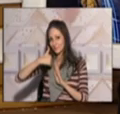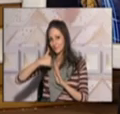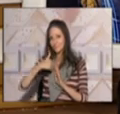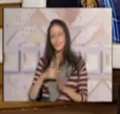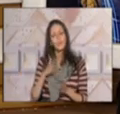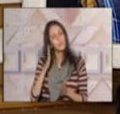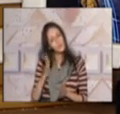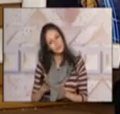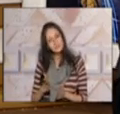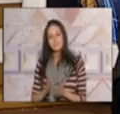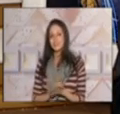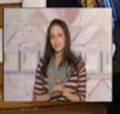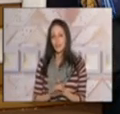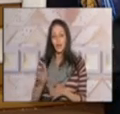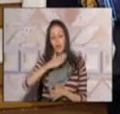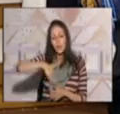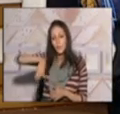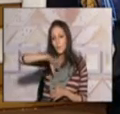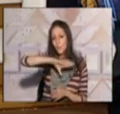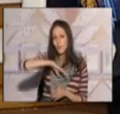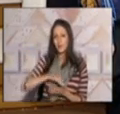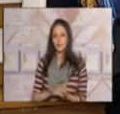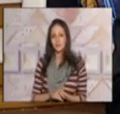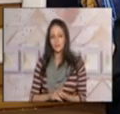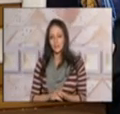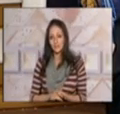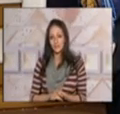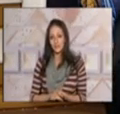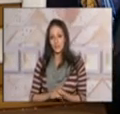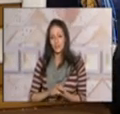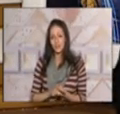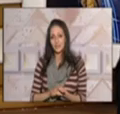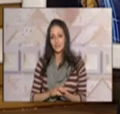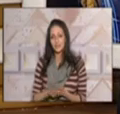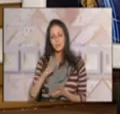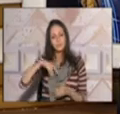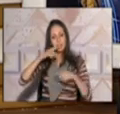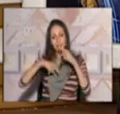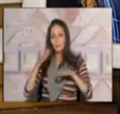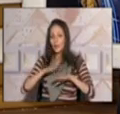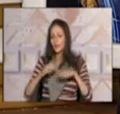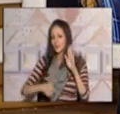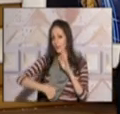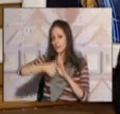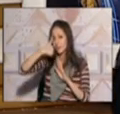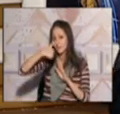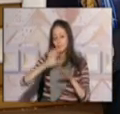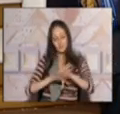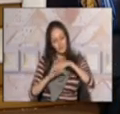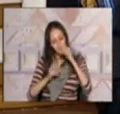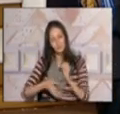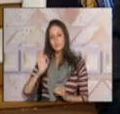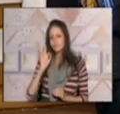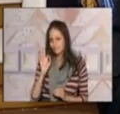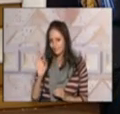وسطي محايد على كل نقطة ضوء بتحدث على أرض مصر. بنتكلم على إنجازات حدثت بالفعل، ما